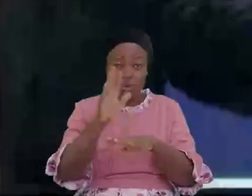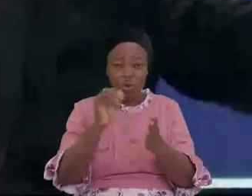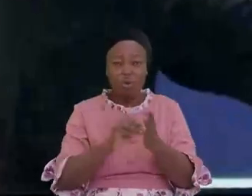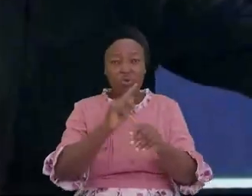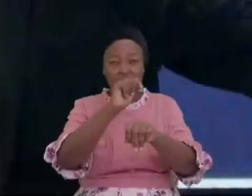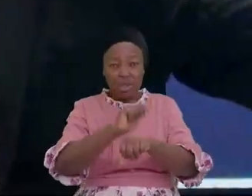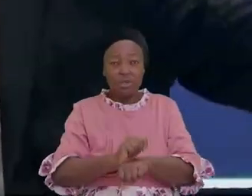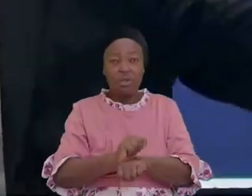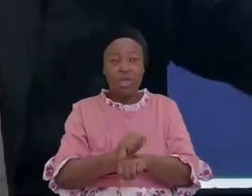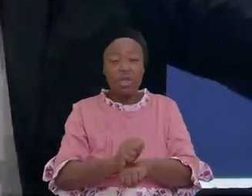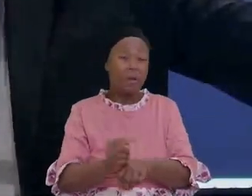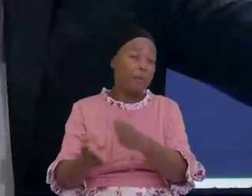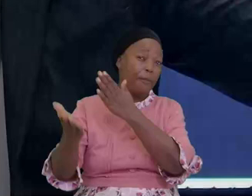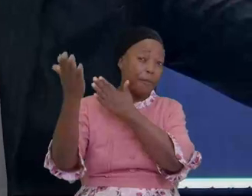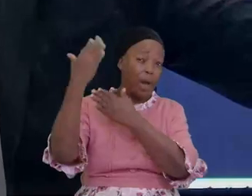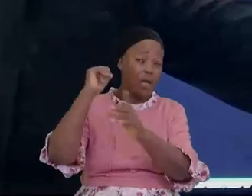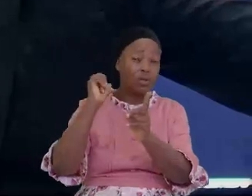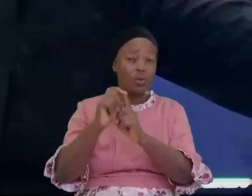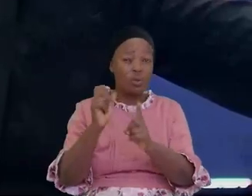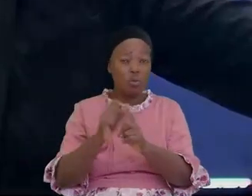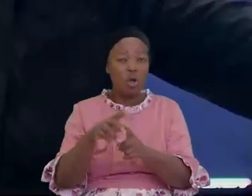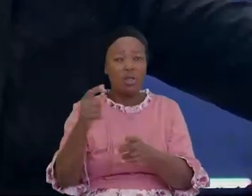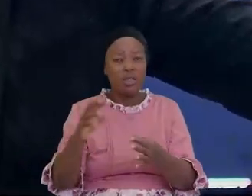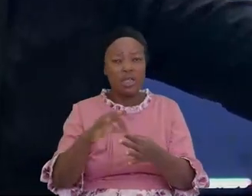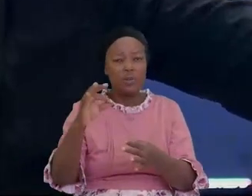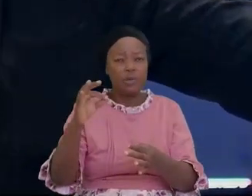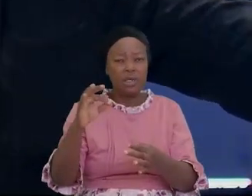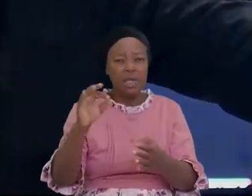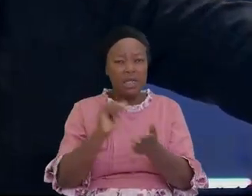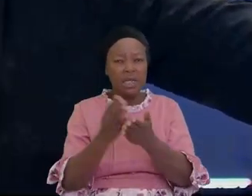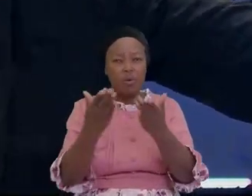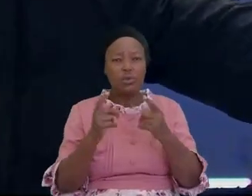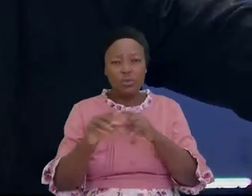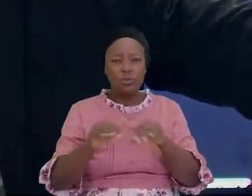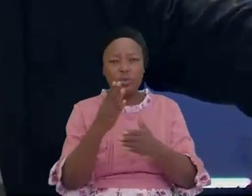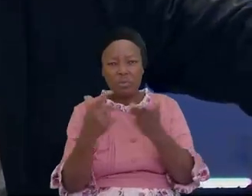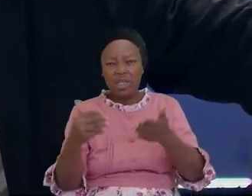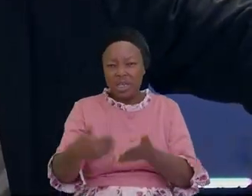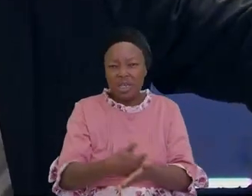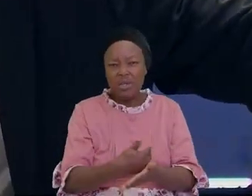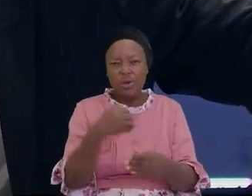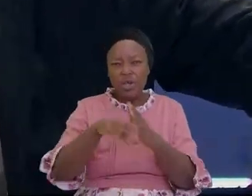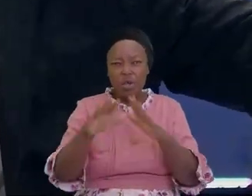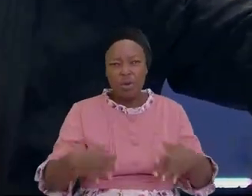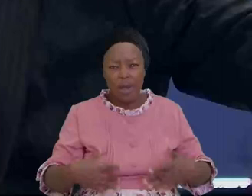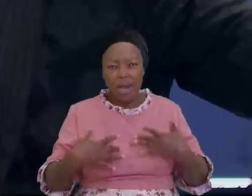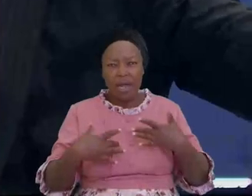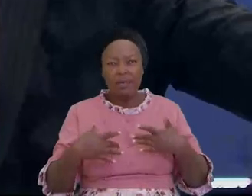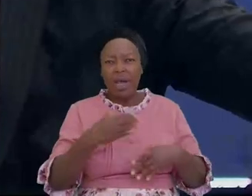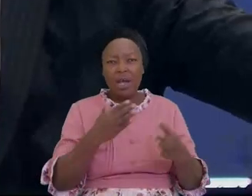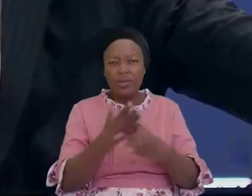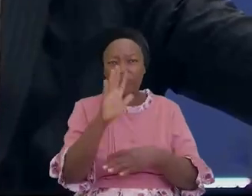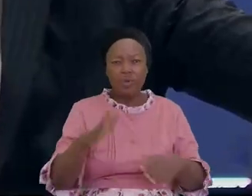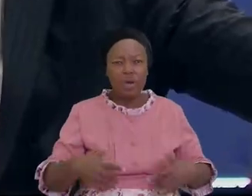sur tes paroles traditionnelles du passé, l'esprit qui veut faire quelque chose de nouveau dans ta vie